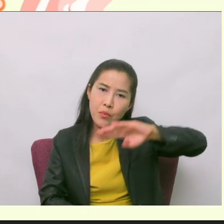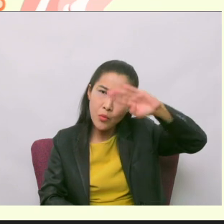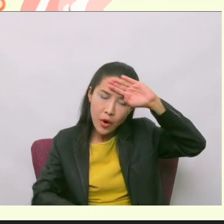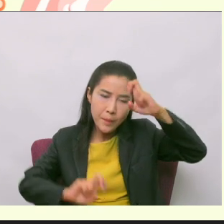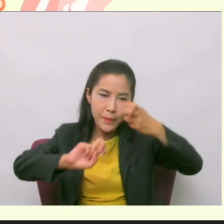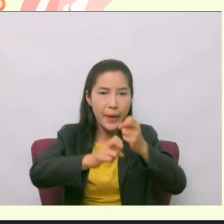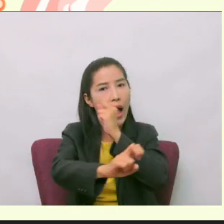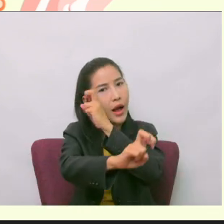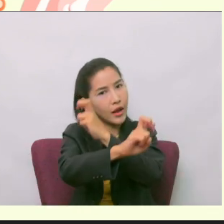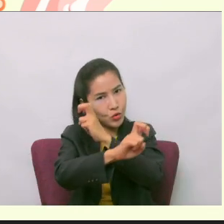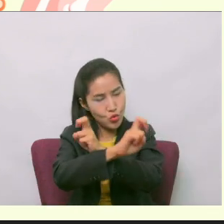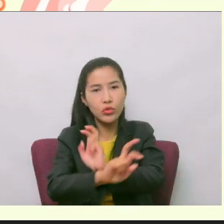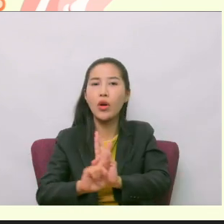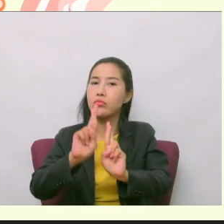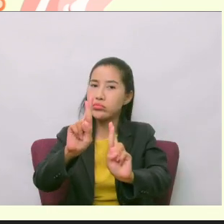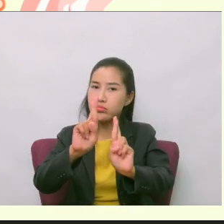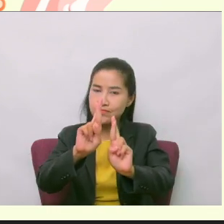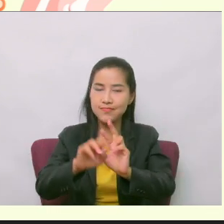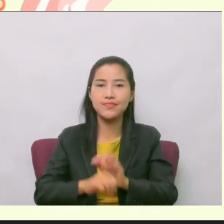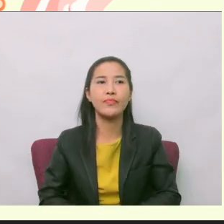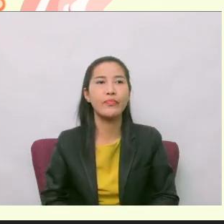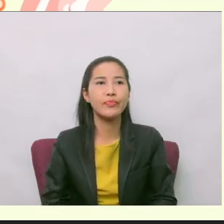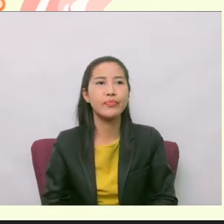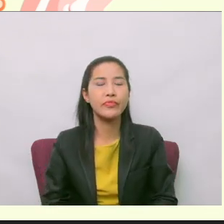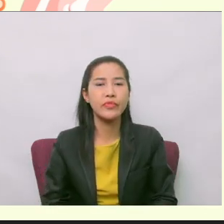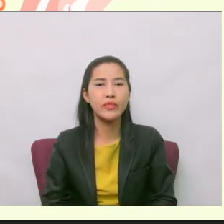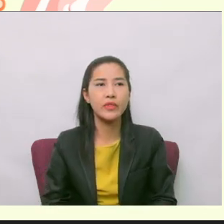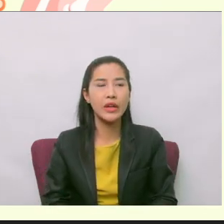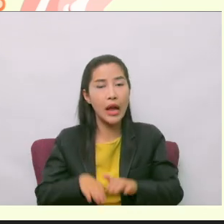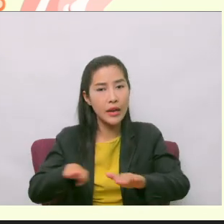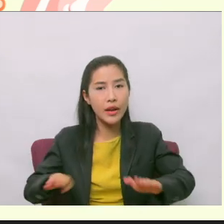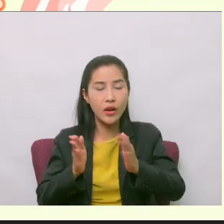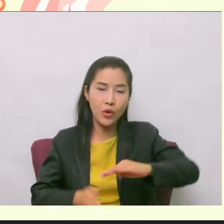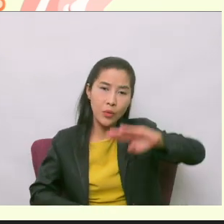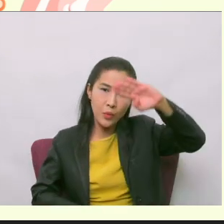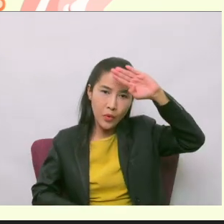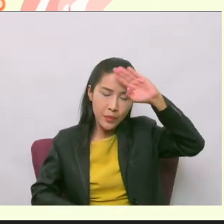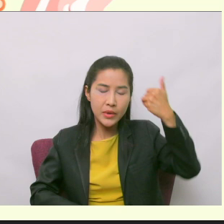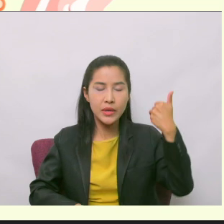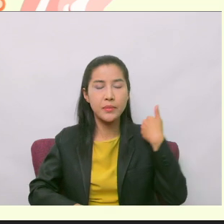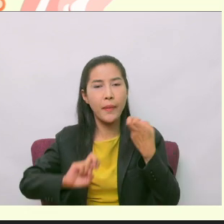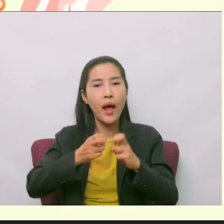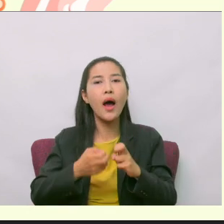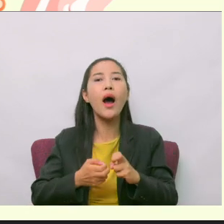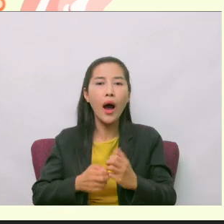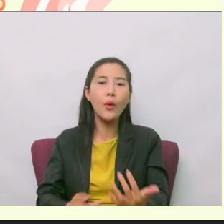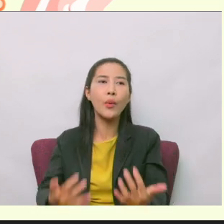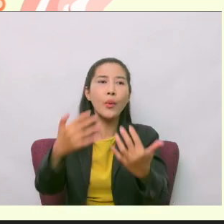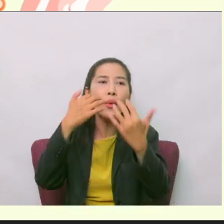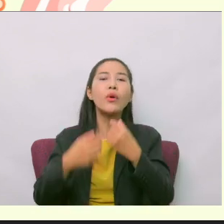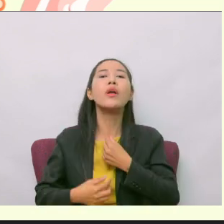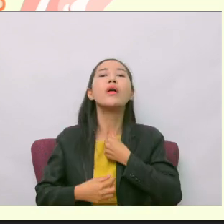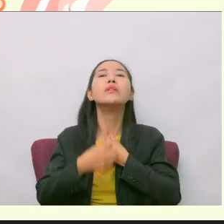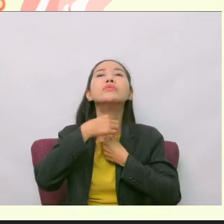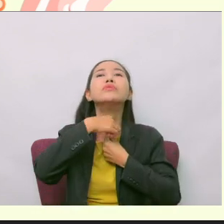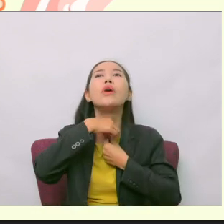ณีของเด็กหรือผู้ป่วยก็ตามเนาะถ้ามีปัญหาในเรื่องของระบบการหายใจเขาจะเจาะคอนะคะแล้วก็เด็กที่มีปัญหาเรื่อง